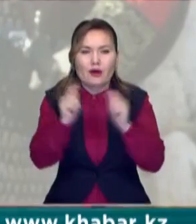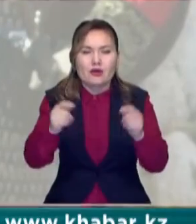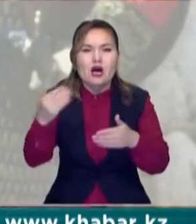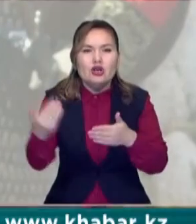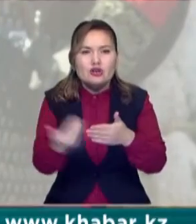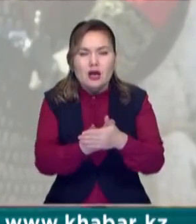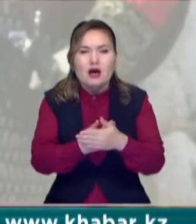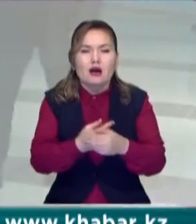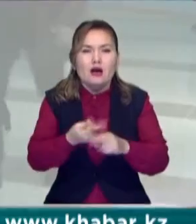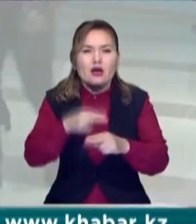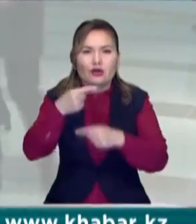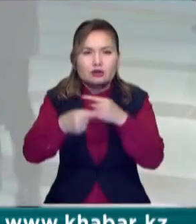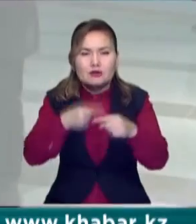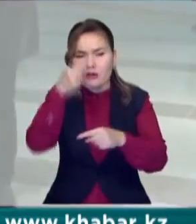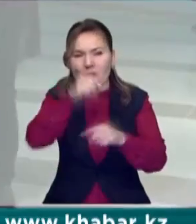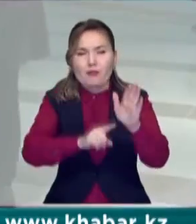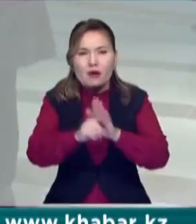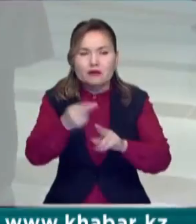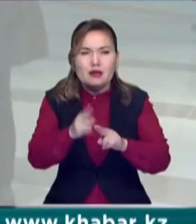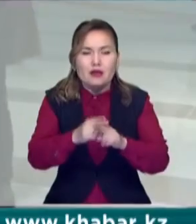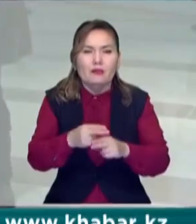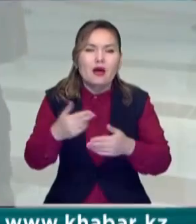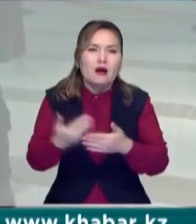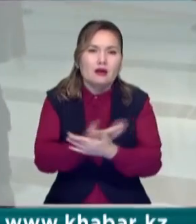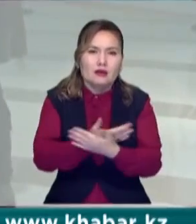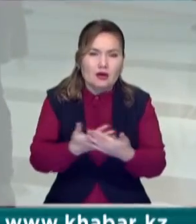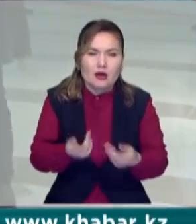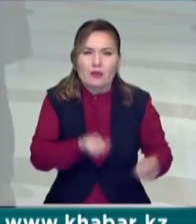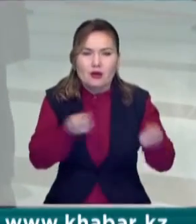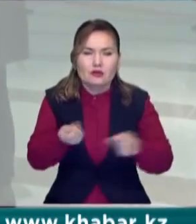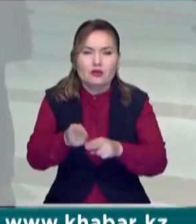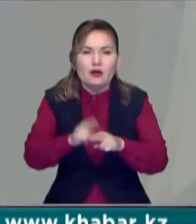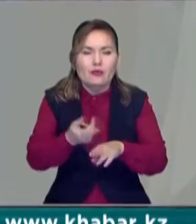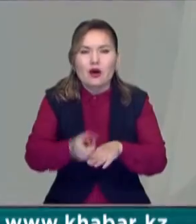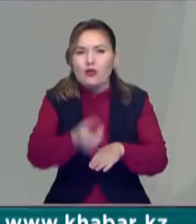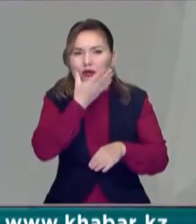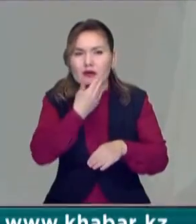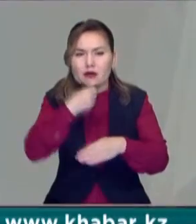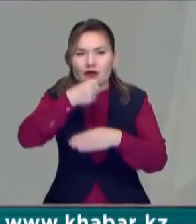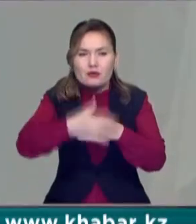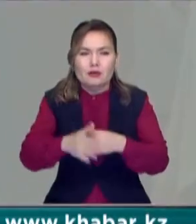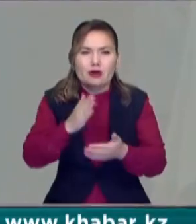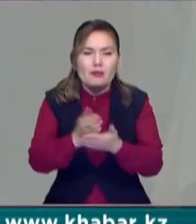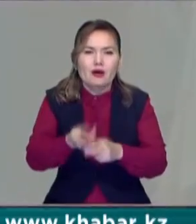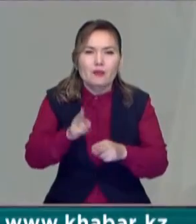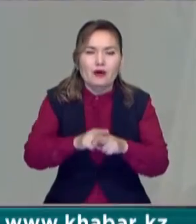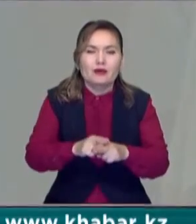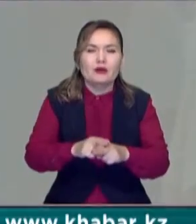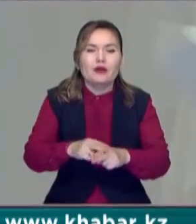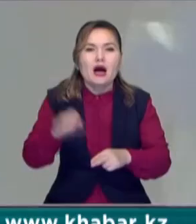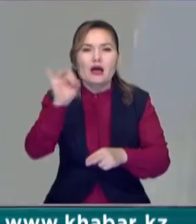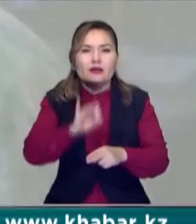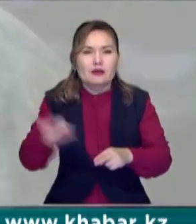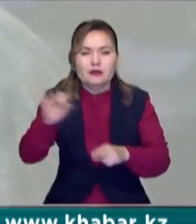олжаларды ұсынатын боламыз. Бұл ескі мен жаңаны бір арнаға тоғыстырған көрнекті орын болып отыр. Өйткені келушілер табиғи